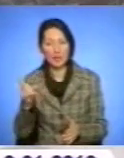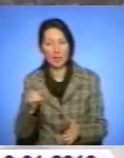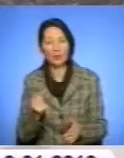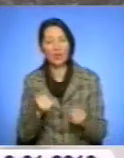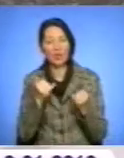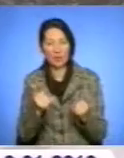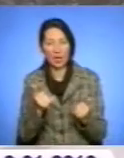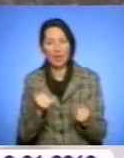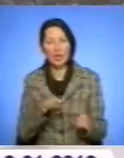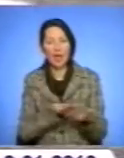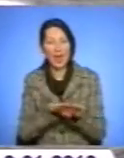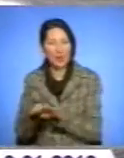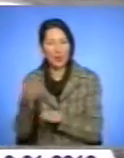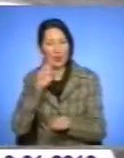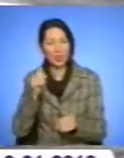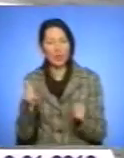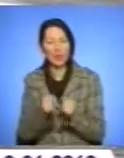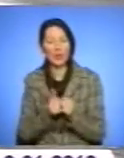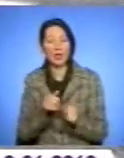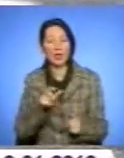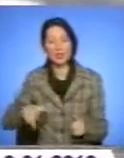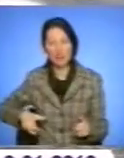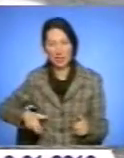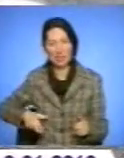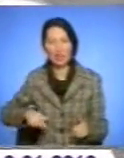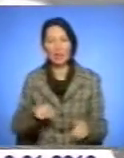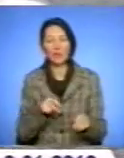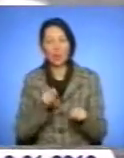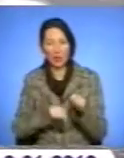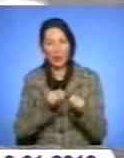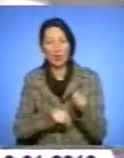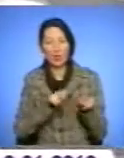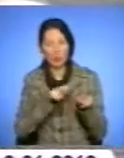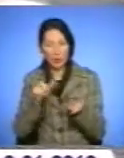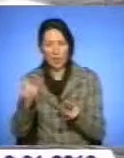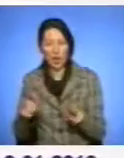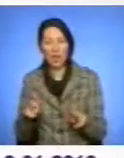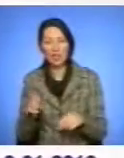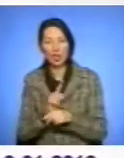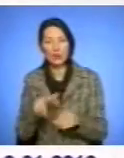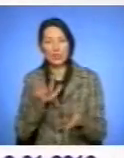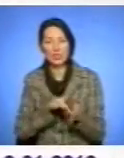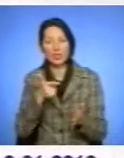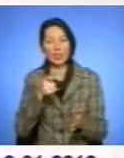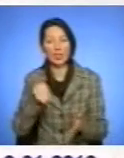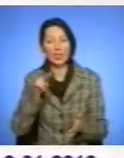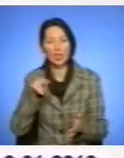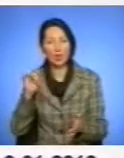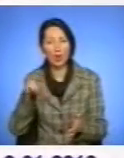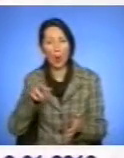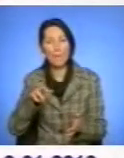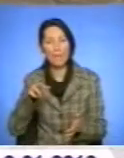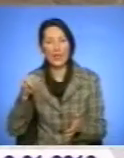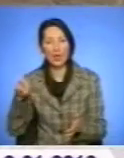Дністрі поблизу Заліщиків вимірював спостерігач від Тернопільського центру з гідрометеорології. Він повинен був, незважаючи на